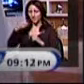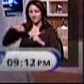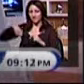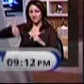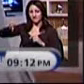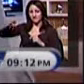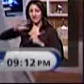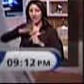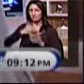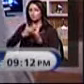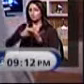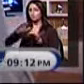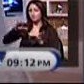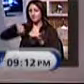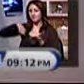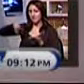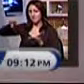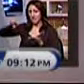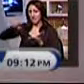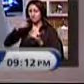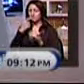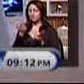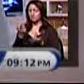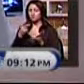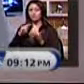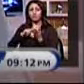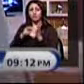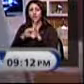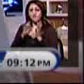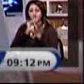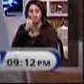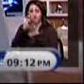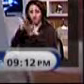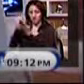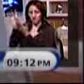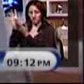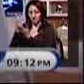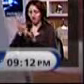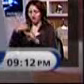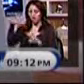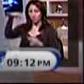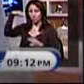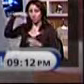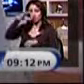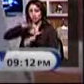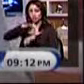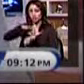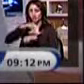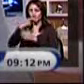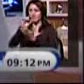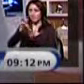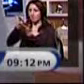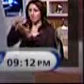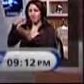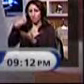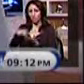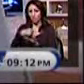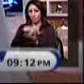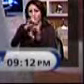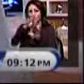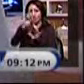طبعا هو طبعا ولا انا وقانونية واجرائية يعني طبعا. انا دلوقتي ابقى مدير مستشفى اقوم بقى مطير الدكاترة